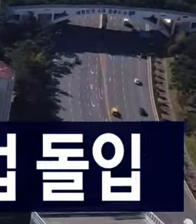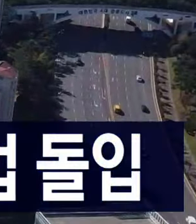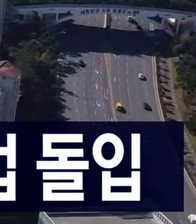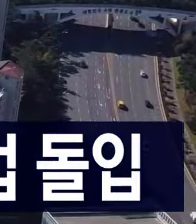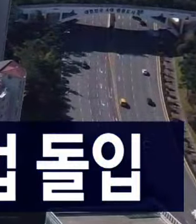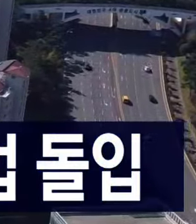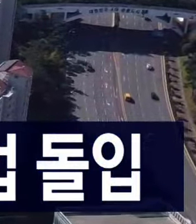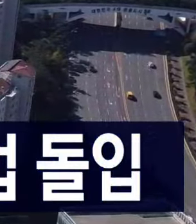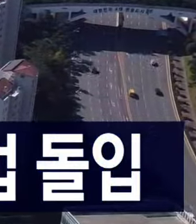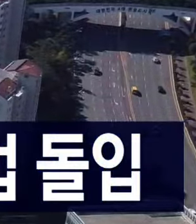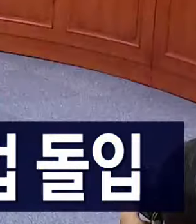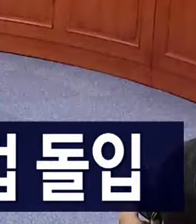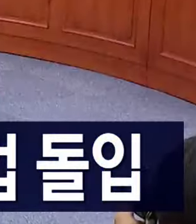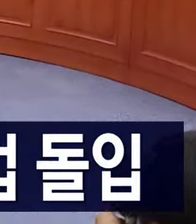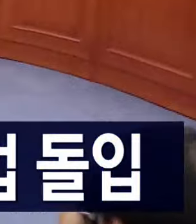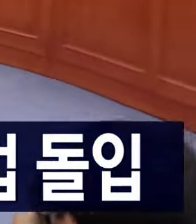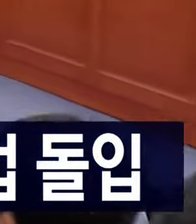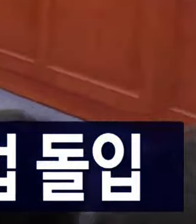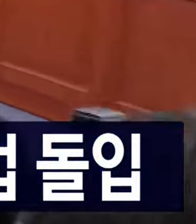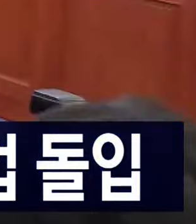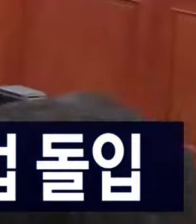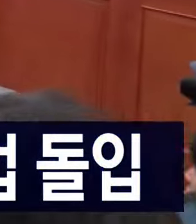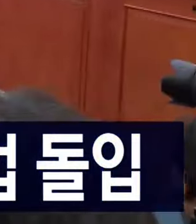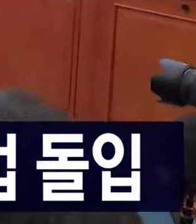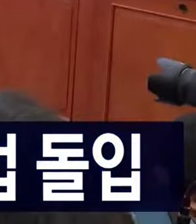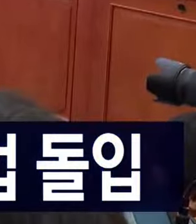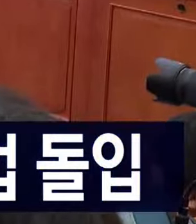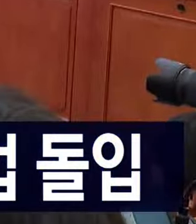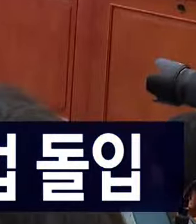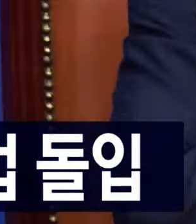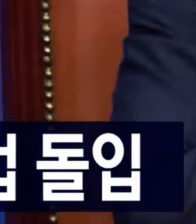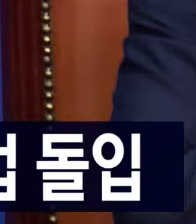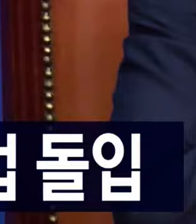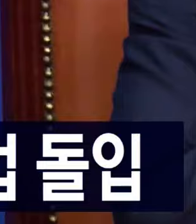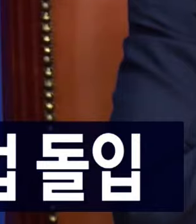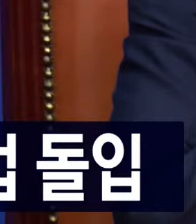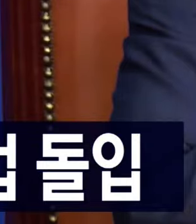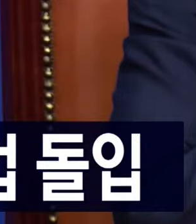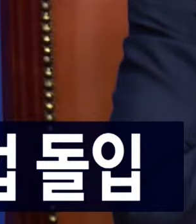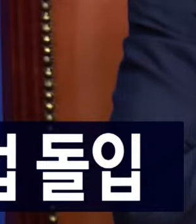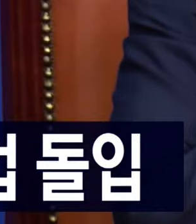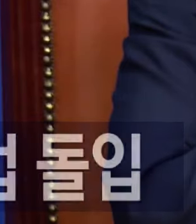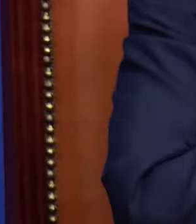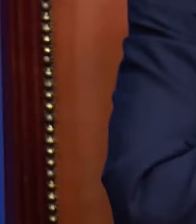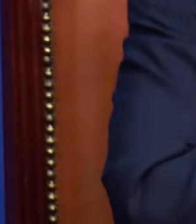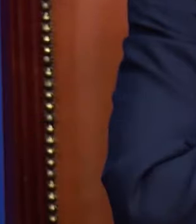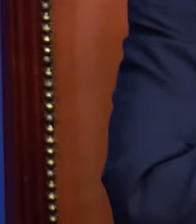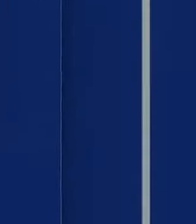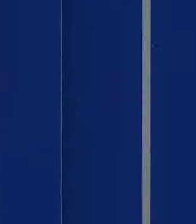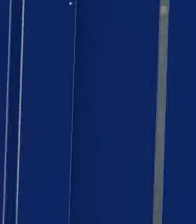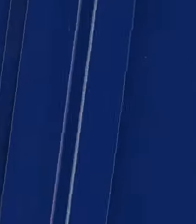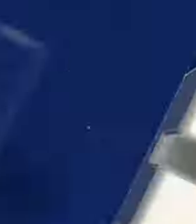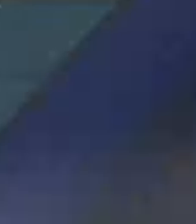총선이 석 달도 채 남지 않았습니다. 더불어민주당이 경선을 위한 현장 실사와 후보자 면접 등의 절차에 들어갔습니다.